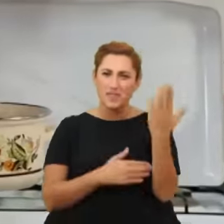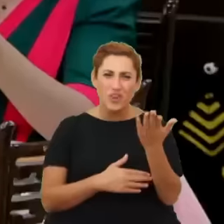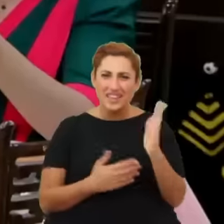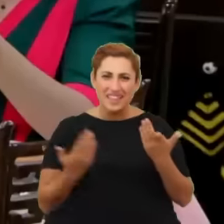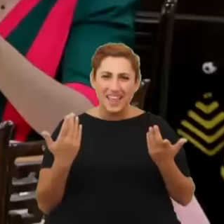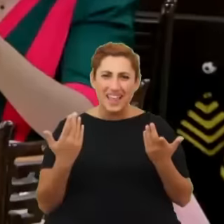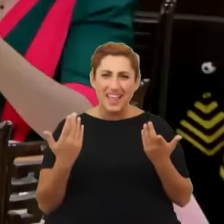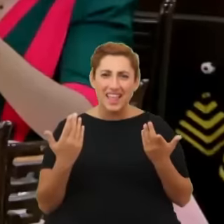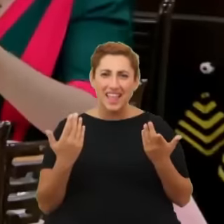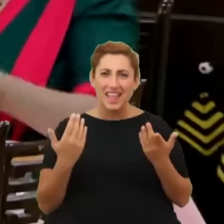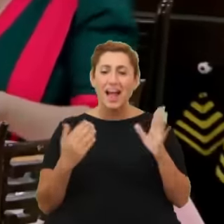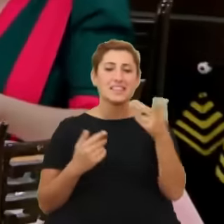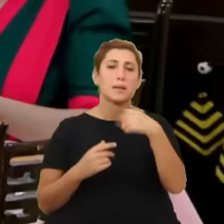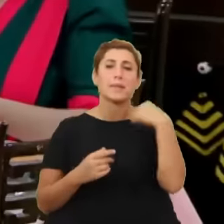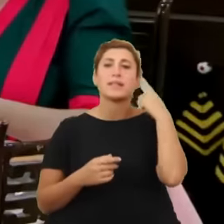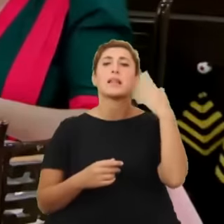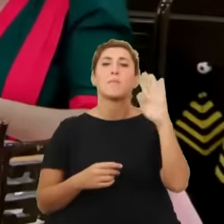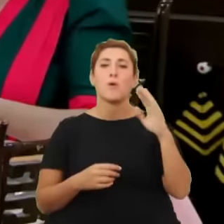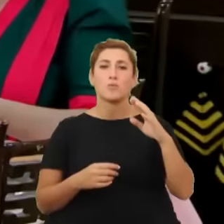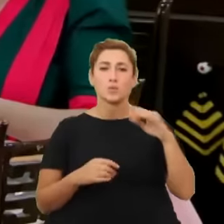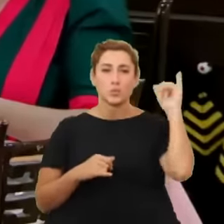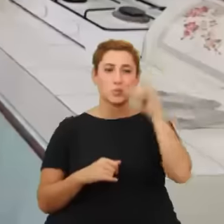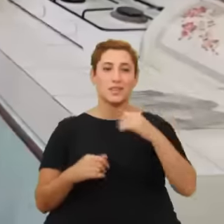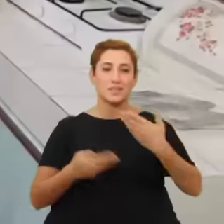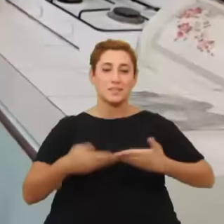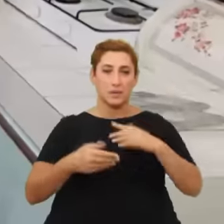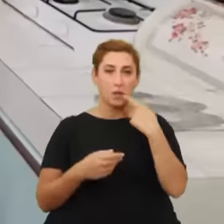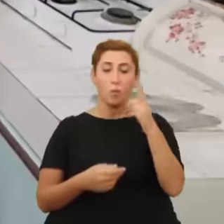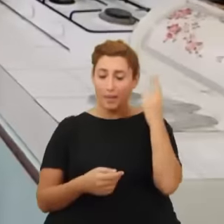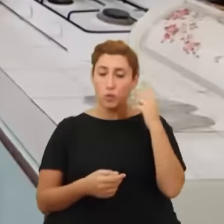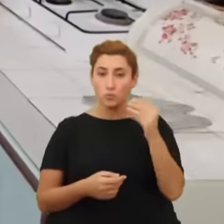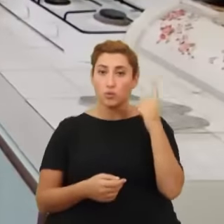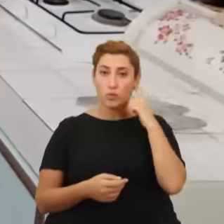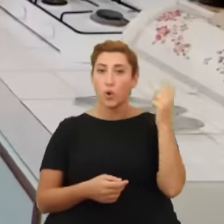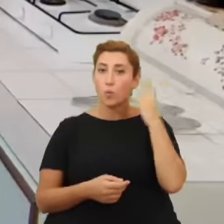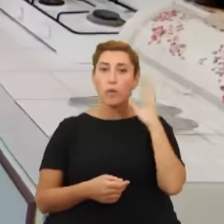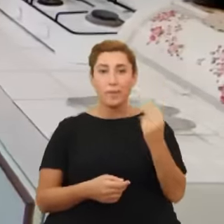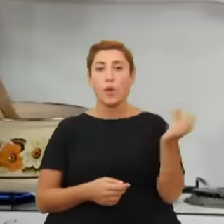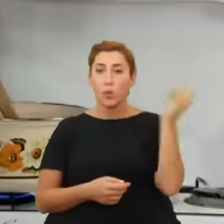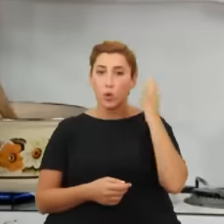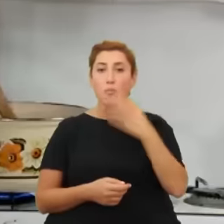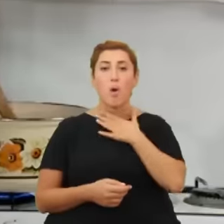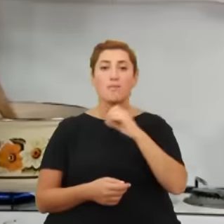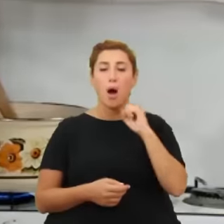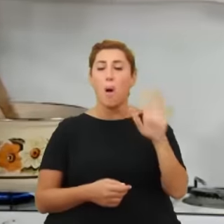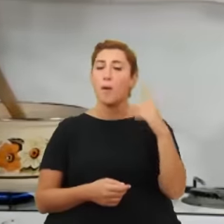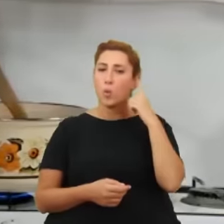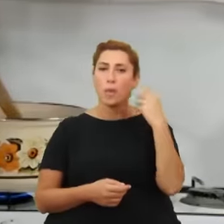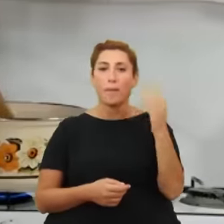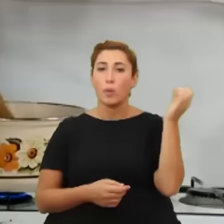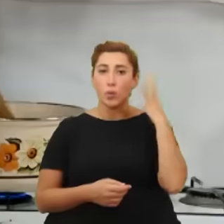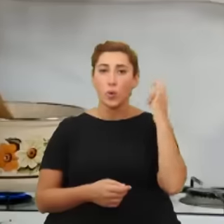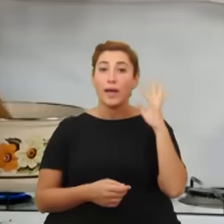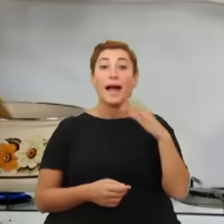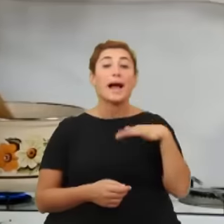başvuracakmış diye? Anne sen beni dinlemiyor musun? Hostesliğe diyorum ya. Ha dinliyor çocuk, dinliyor. Kulağım gayet iyi duyuyor. Boğazım ağrıyor ama kulağım iyi duyuyor